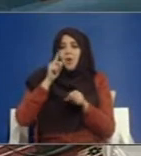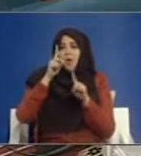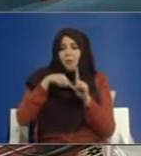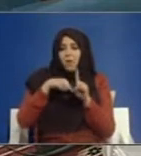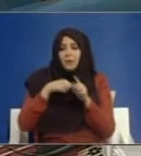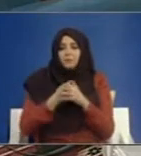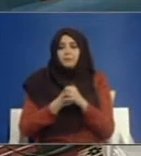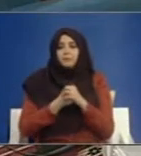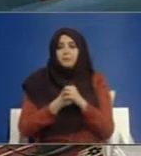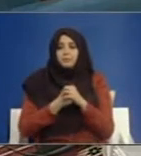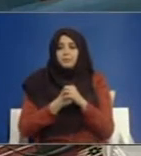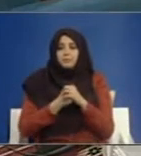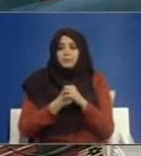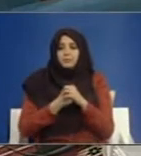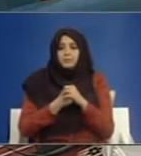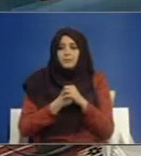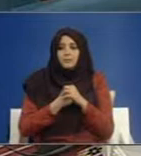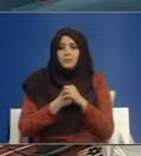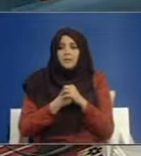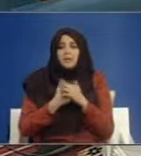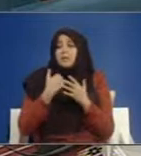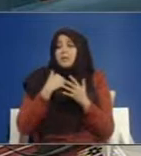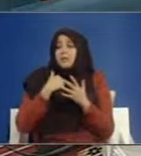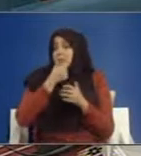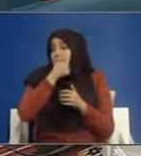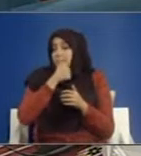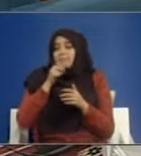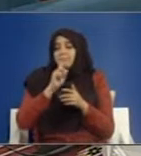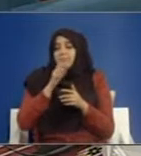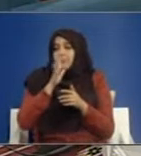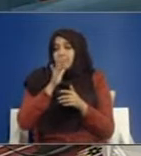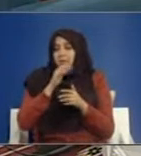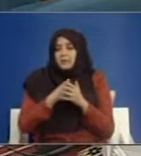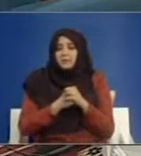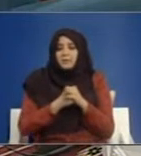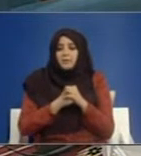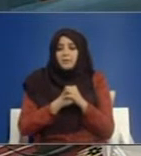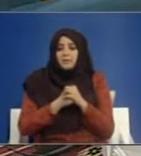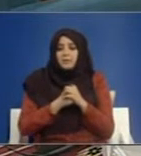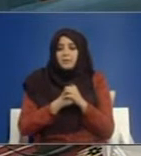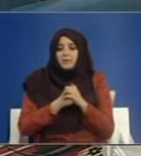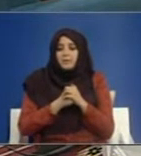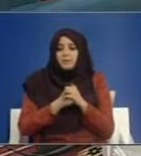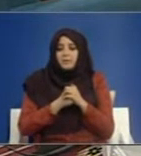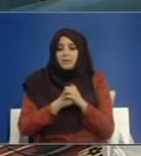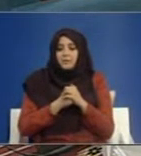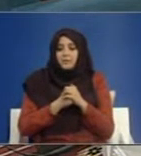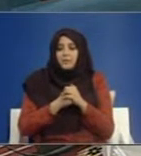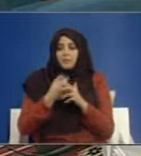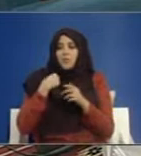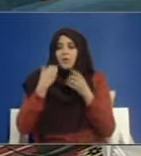إيه؟ وإحنا ما قدرناش نصبر عليهم. إيه؟ وراني